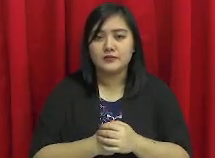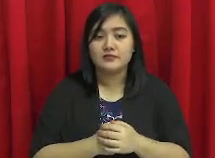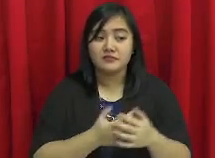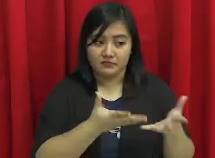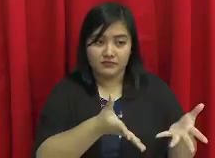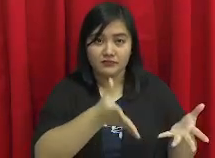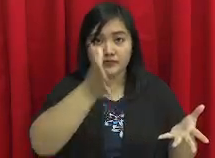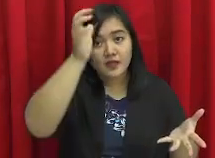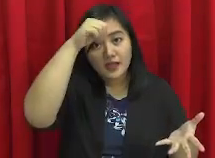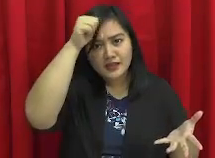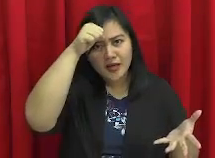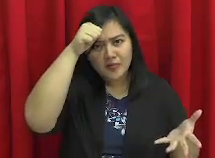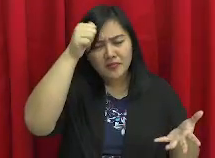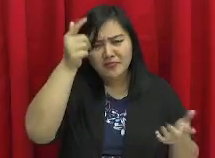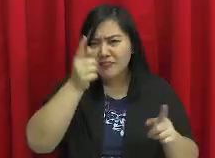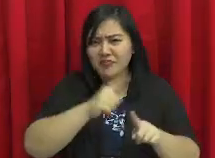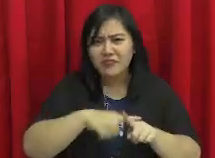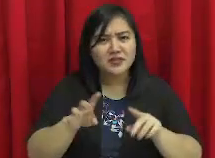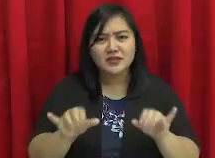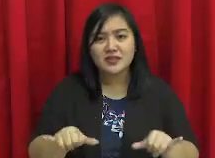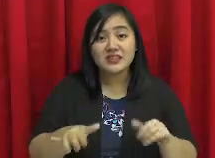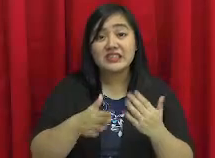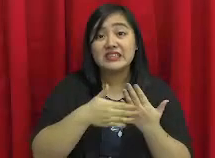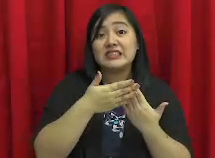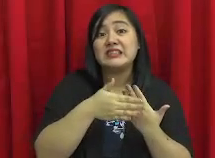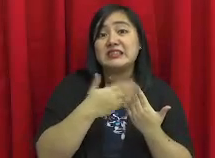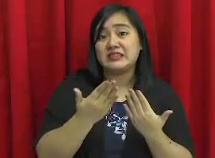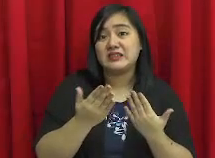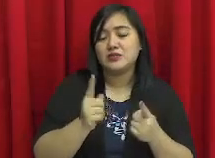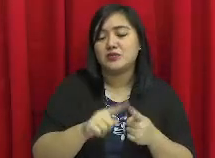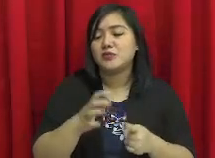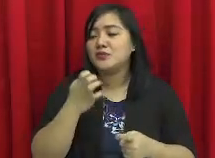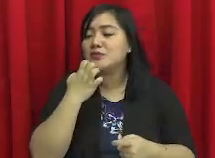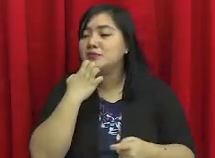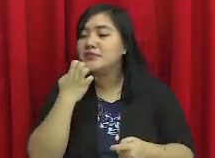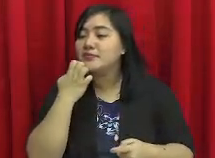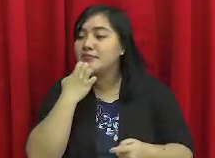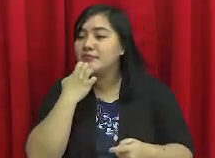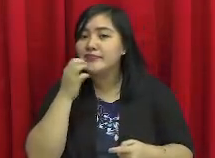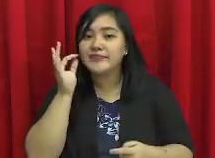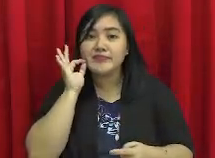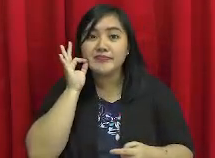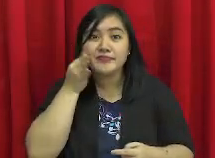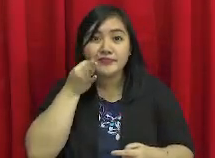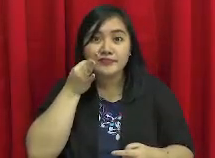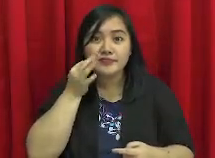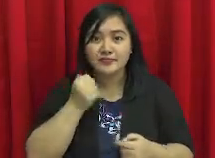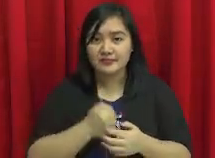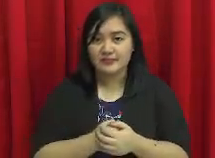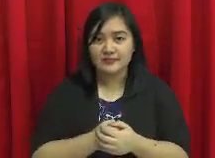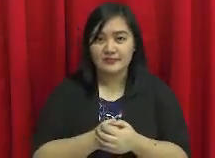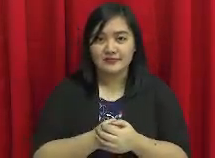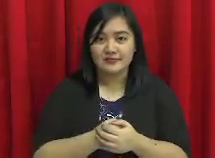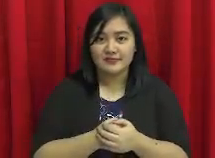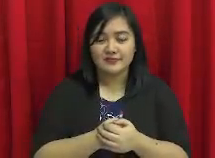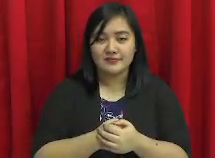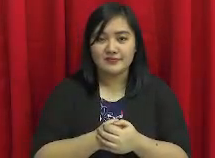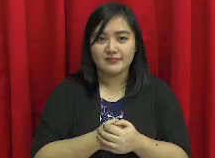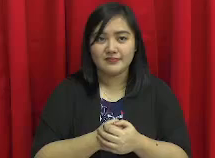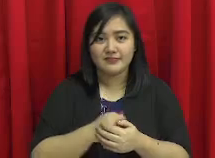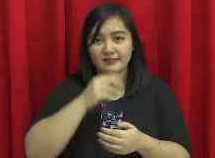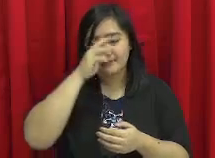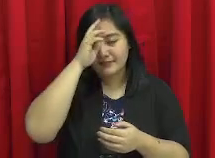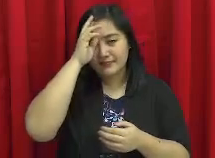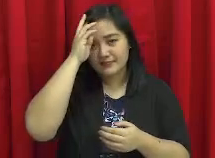yung ganong mabilis na ano, pakainin ni Eva ng fruit. Kung sino man ang familiar doon